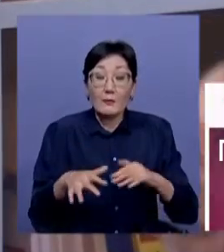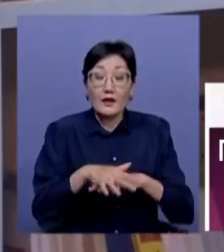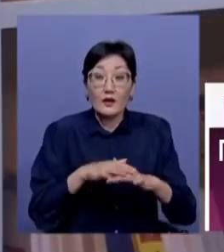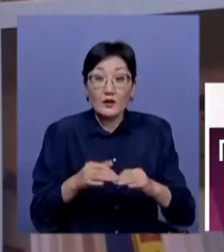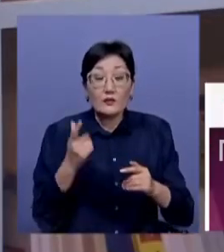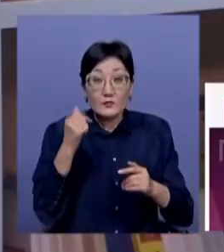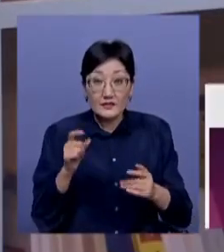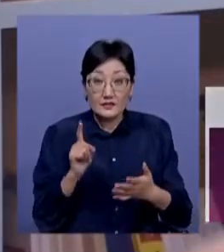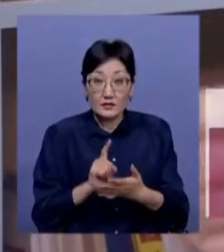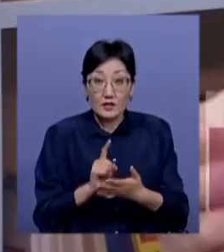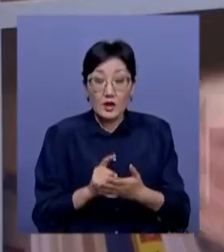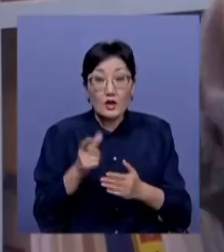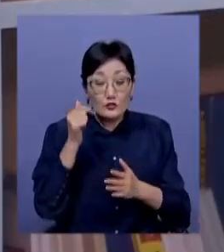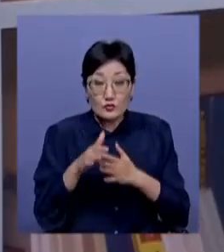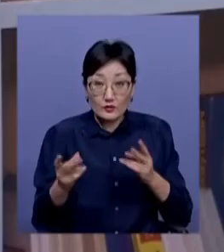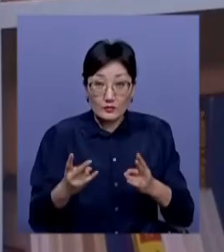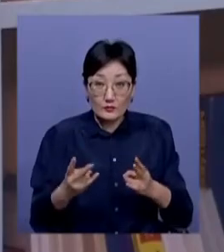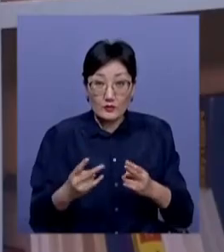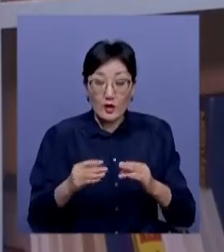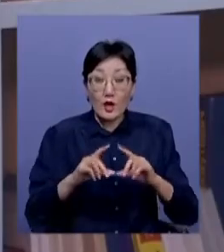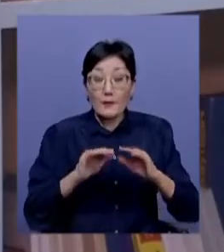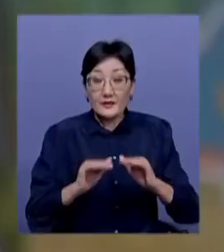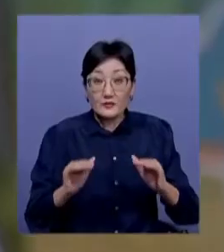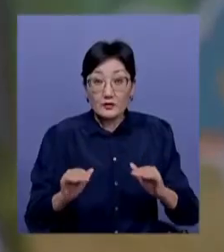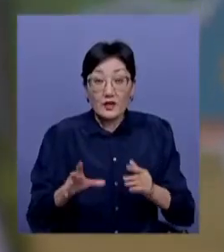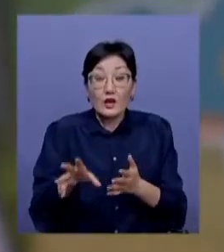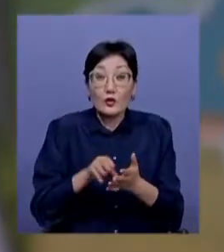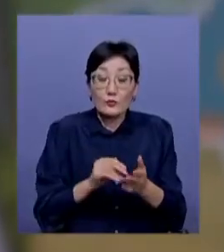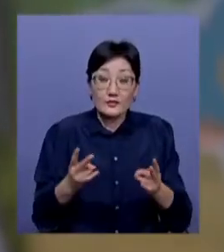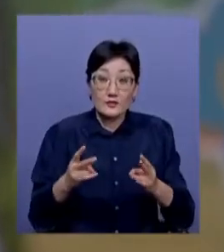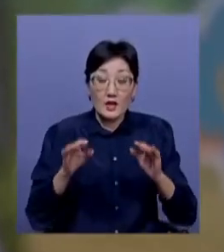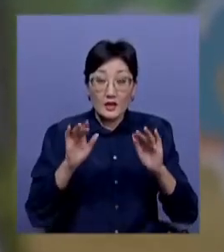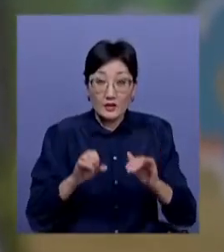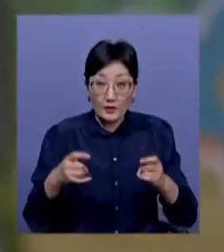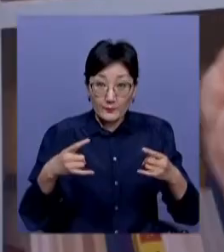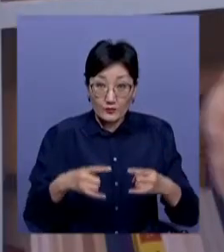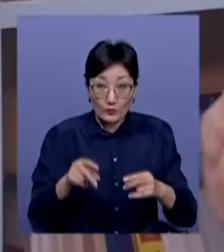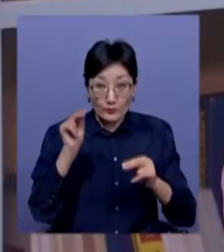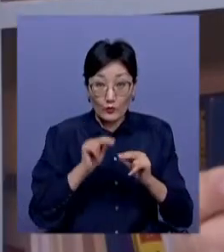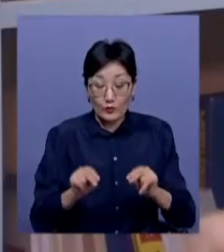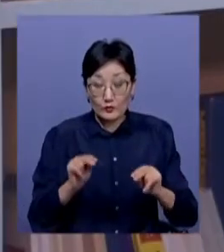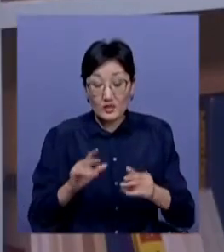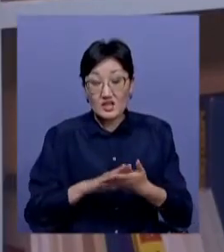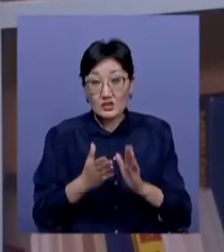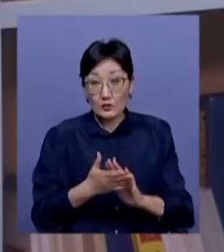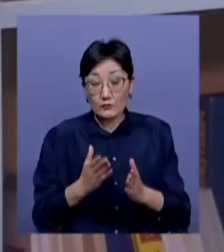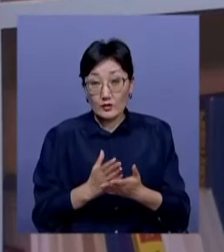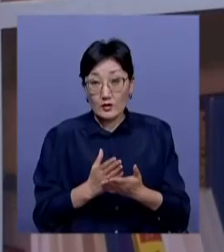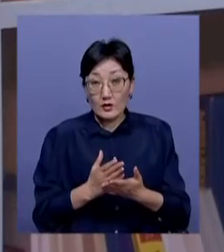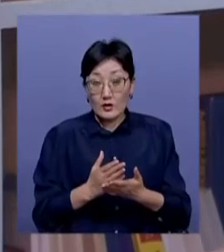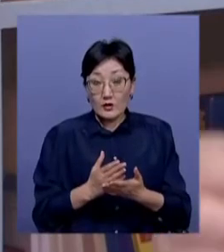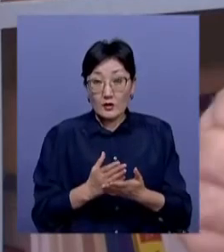түсіну керек. Мектептік оқушы қалай мақтан ету керек Әл-Фарабиді. Компьютерге салып оқытуға болатындай жағдай бар. Оны компьютерде оқыту